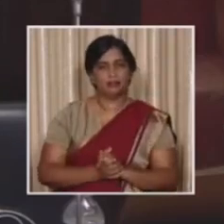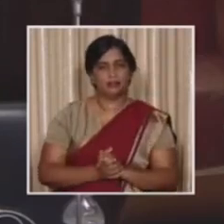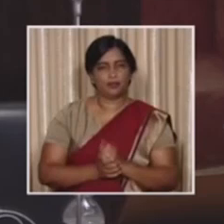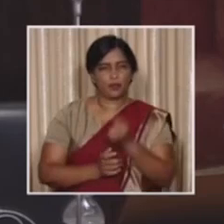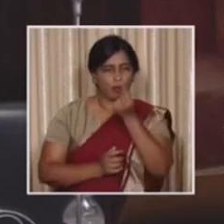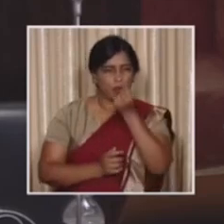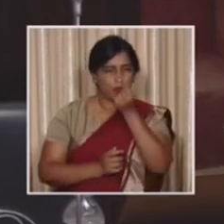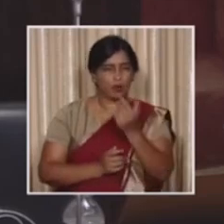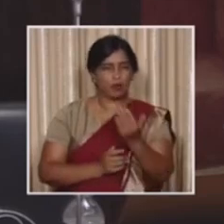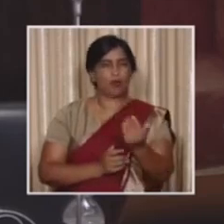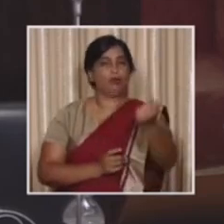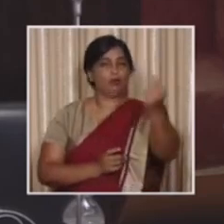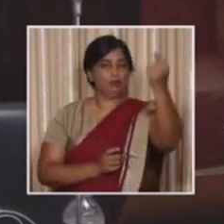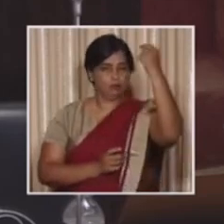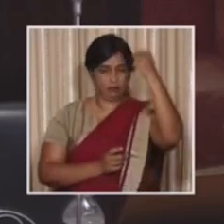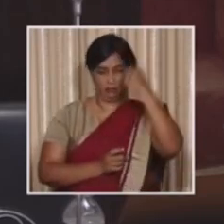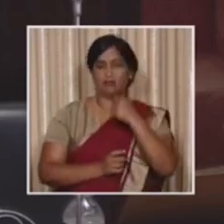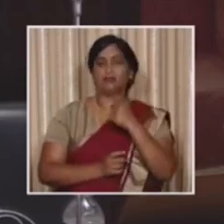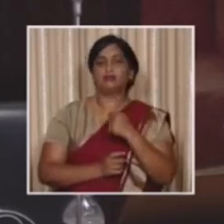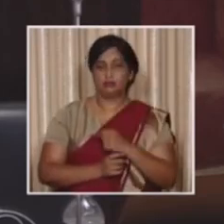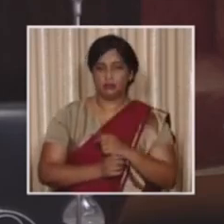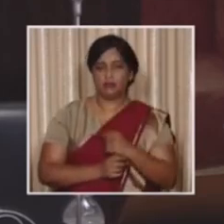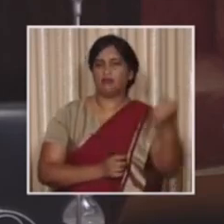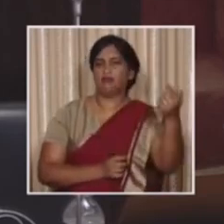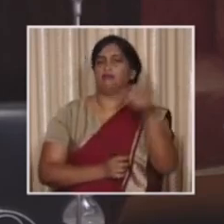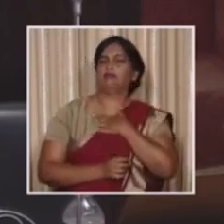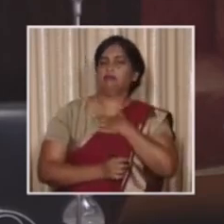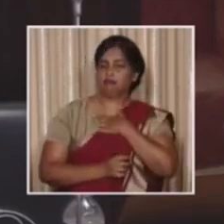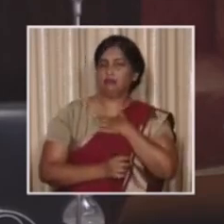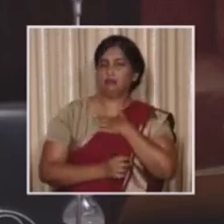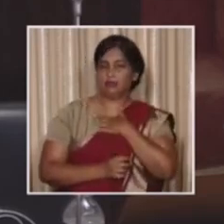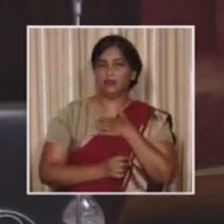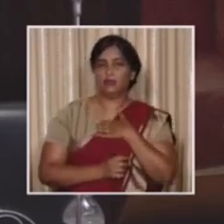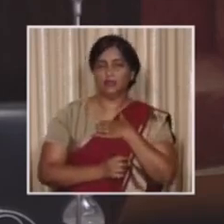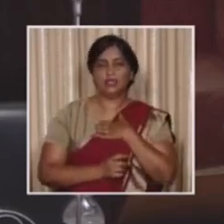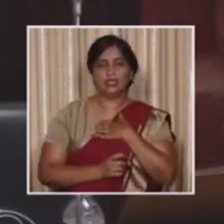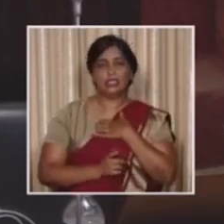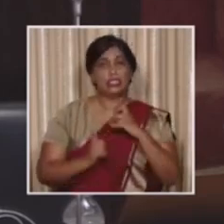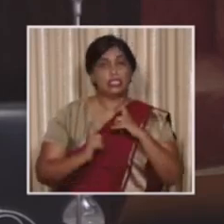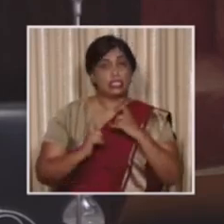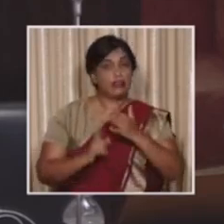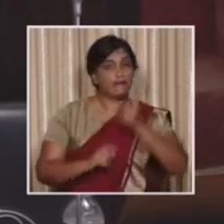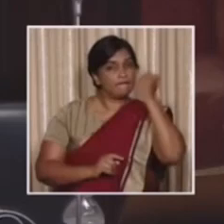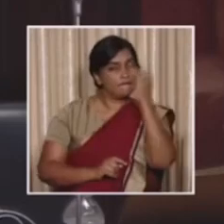நடாத்தினார். ஆனால் தற்போது தேர்தல்கள் பிற்போடப்பட்டுள்ளது. நீதிமன்ற உத்தரவை மதிக்கவில்லை.